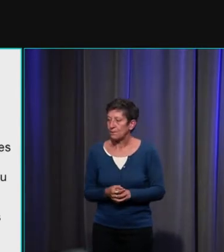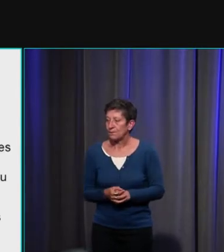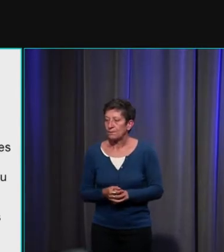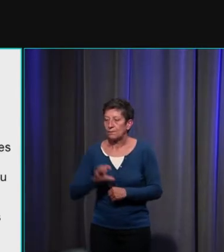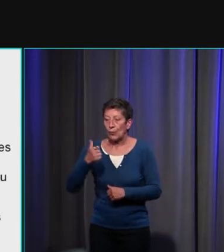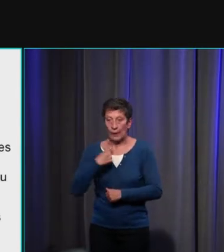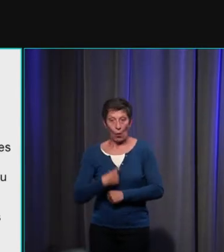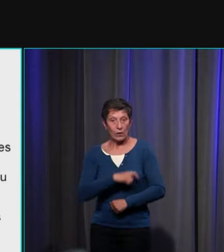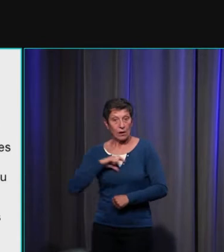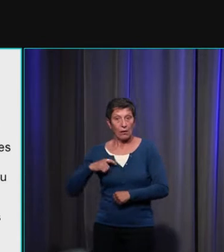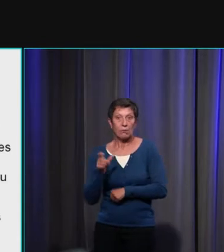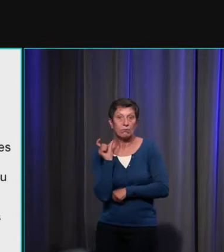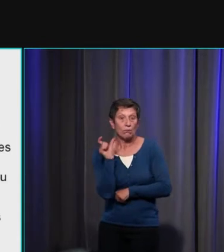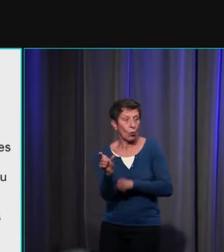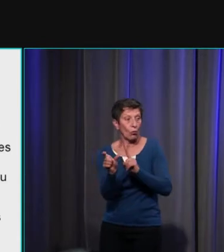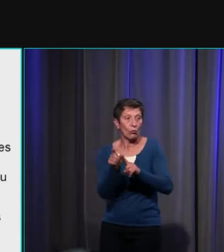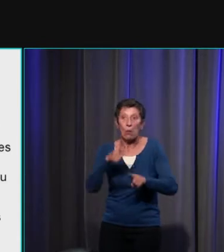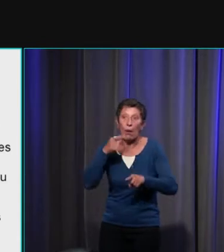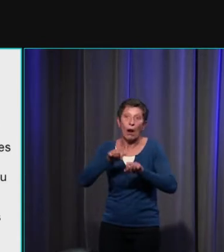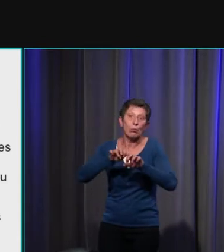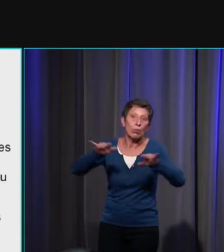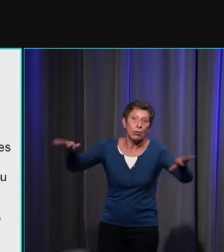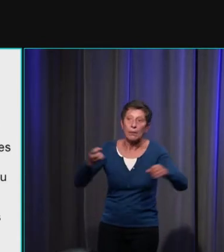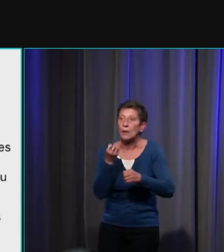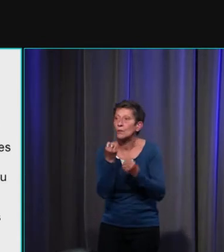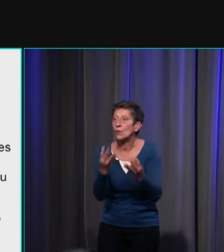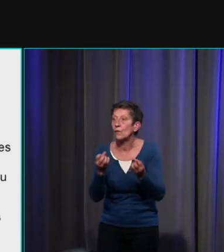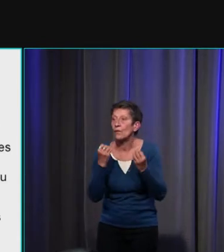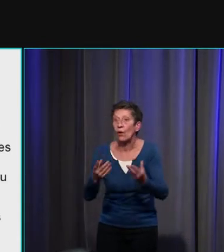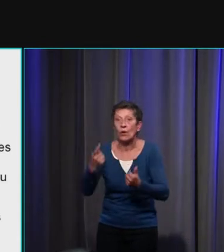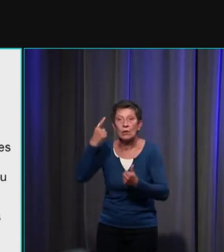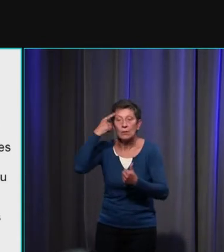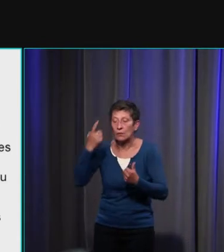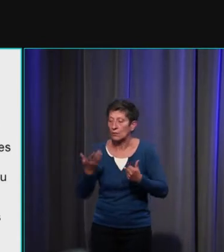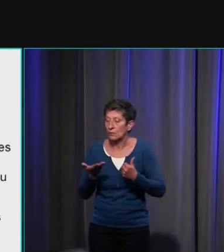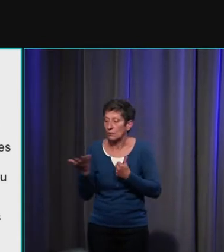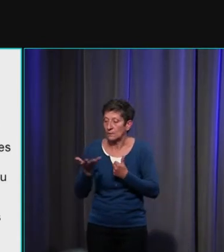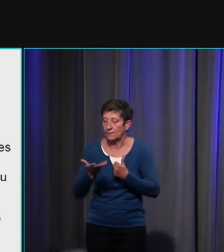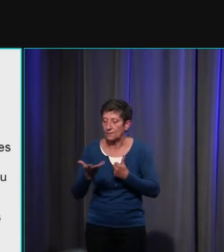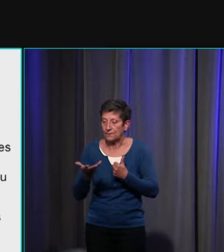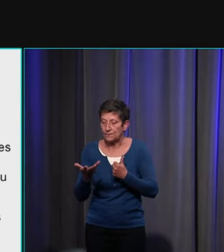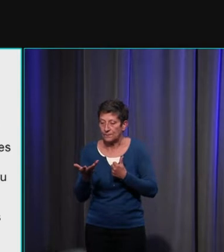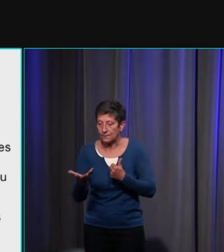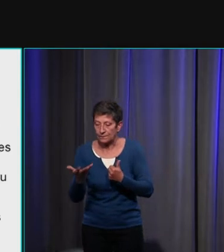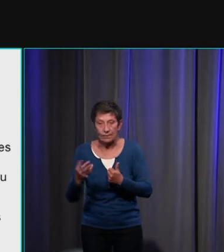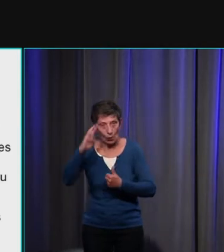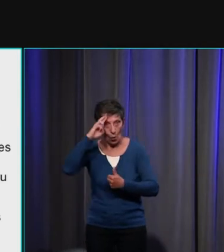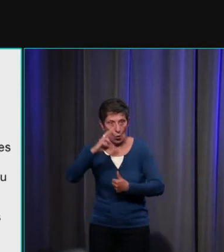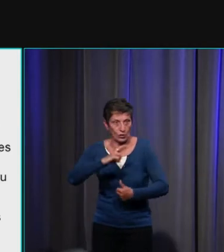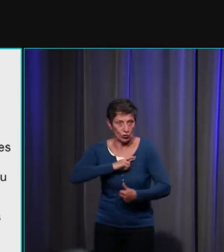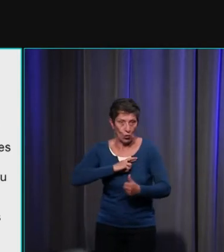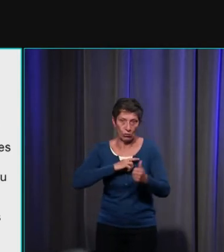terme croisade qui est galvaudé qui est souvent associé à l'instrumentalisation de la religion d'un